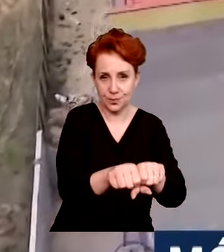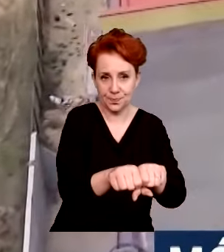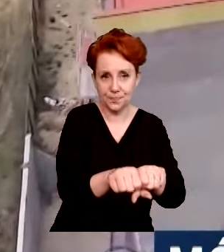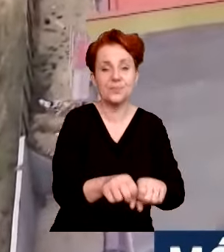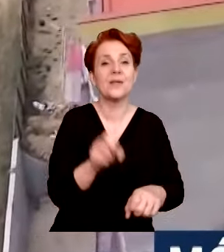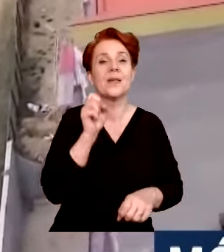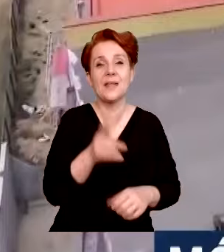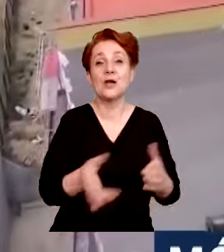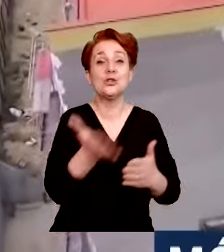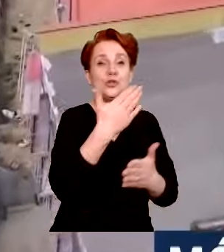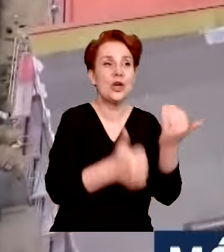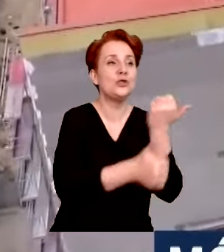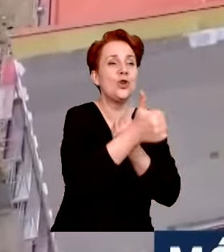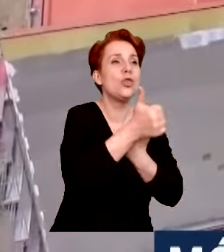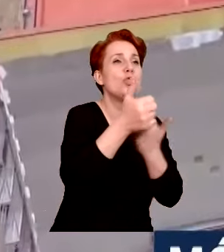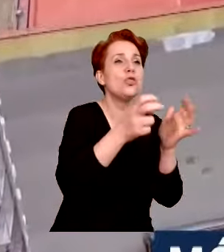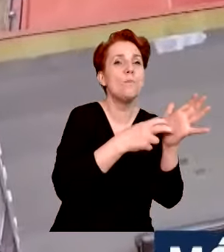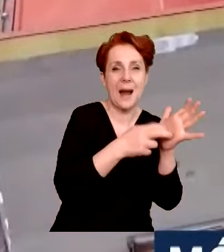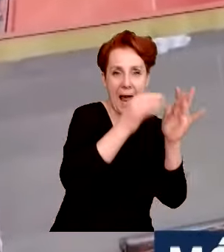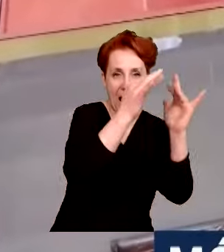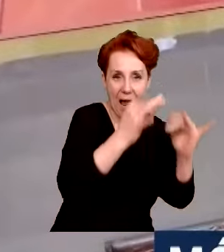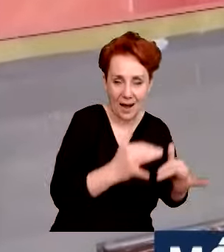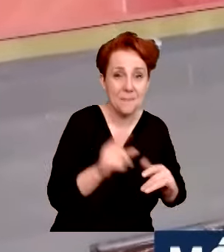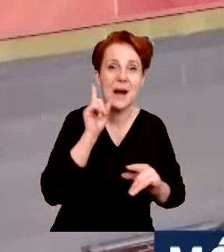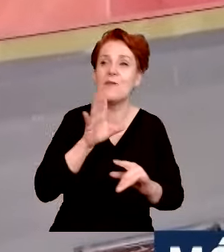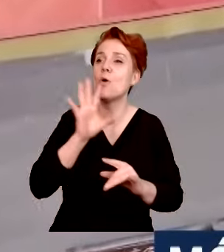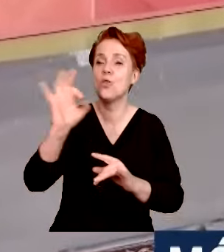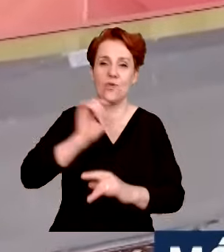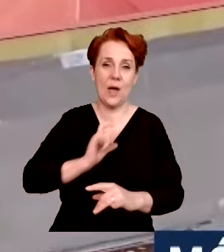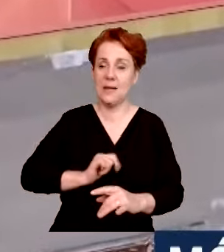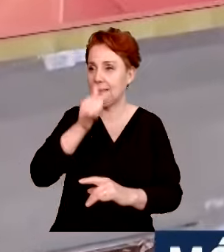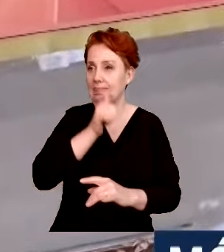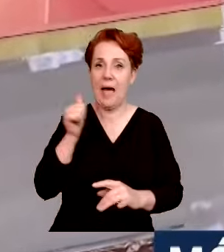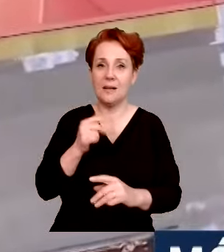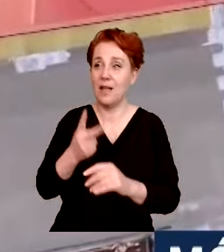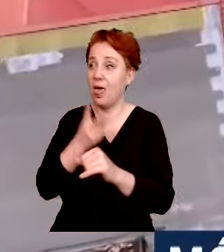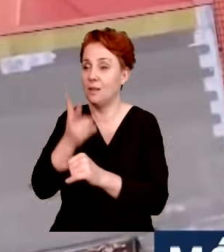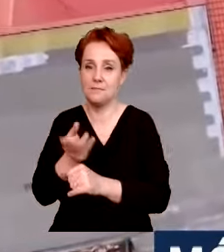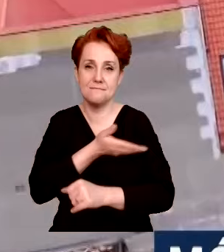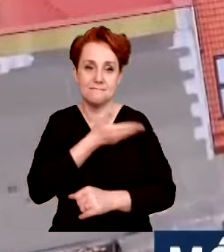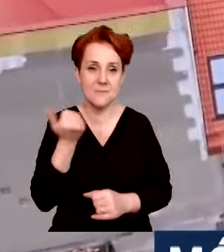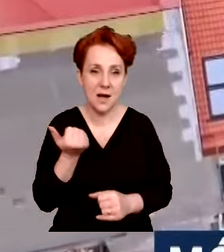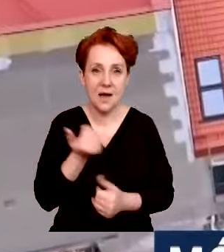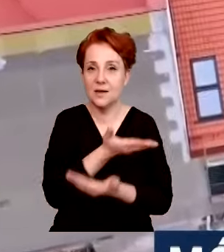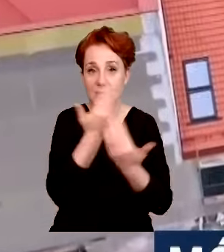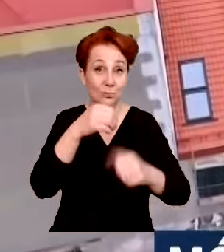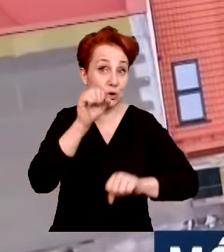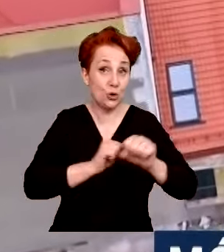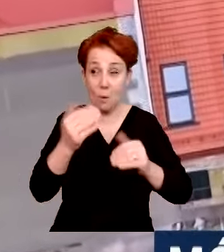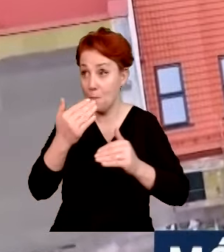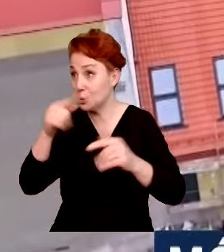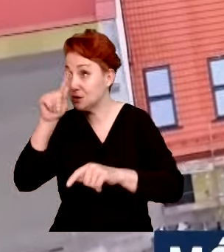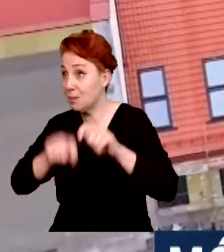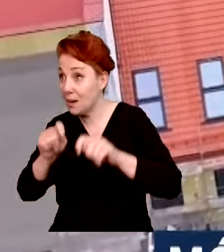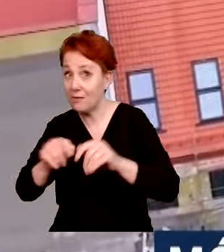akt było wybrakowana. Prawdopodobnie są gdzieś w kancelarii tajnej, do której nie mamy dostępu. Nie wiemy, czy sąd ma do tego dostęp, czy sąd się z tym